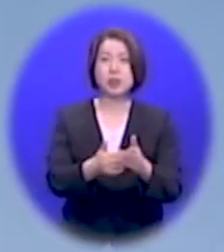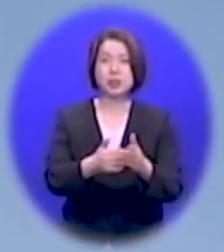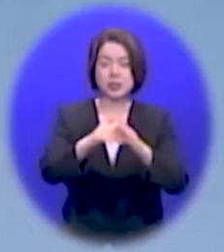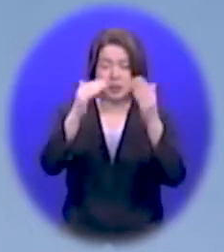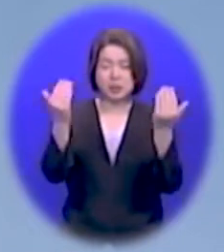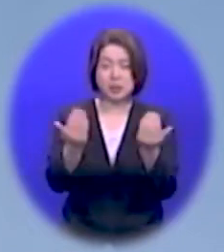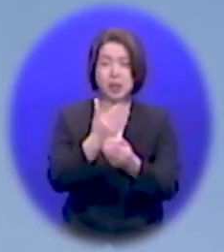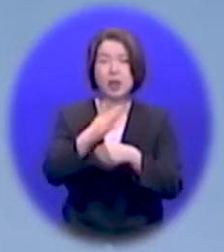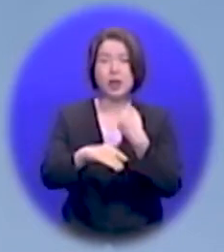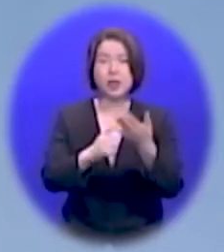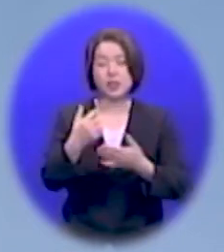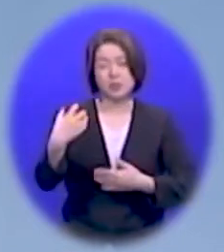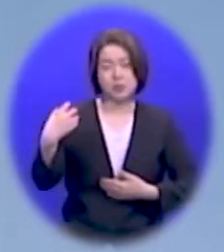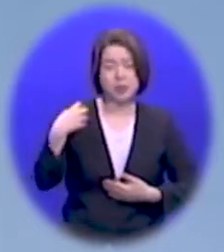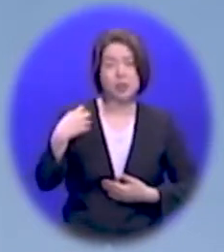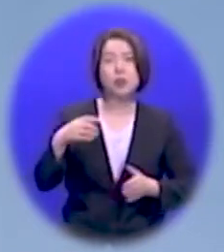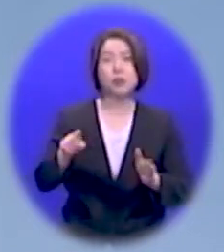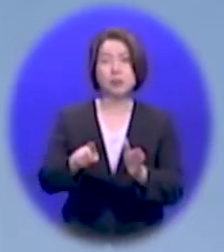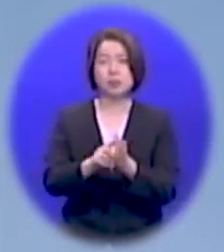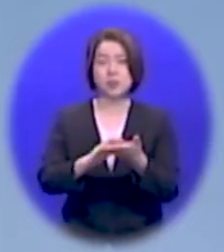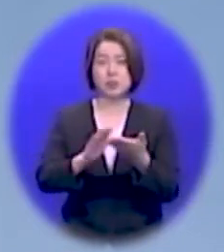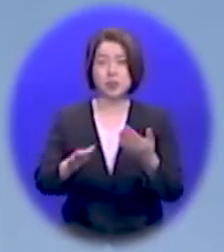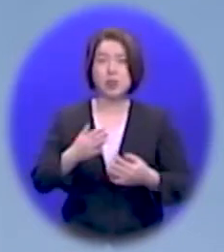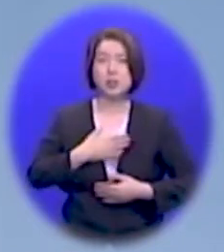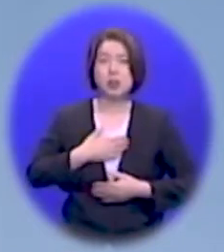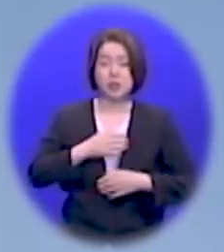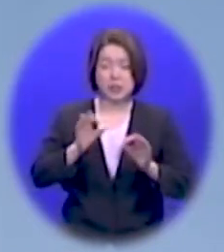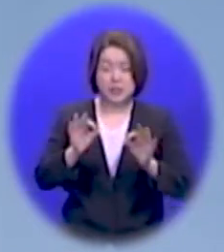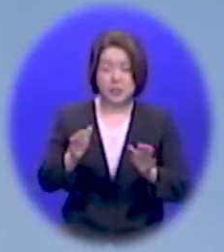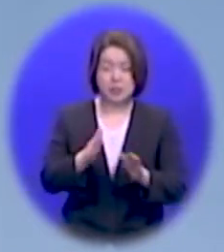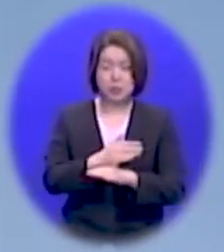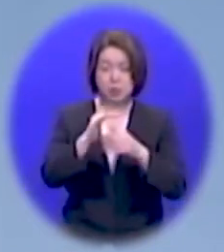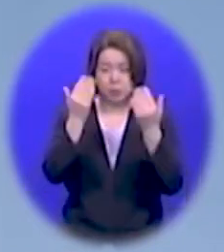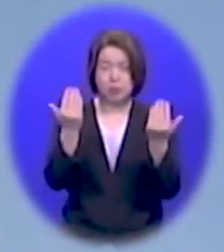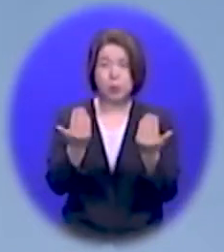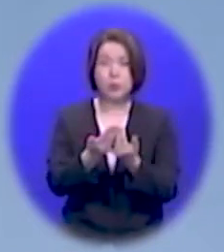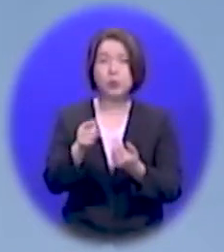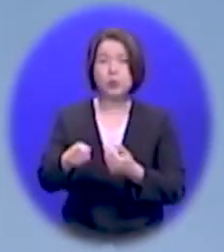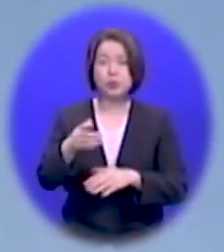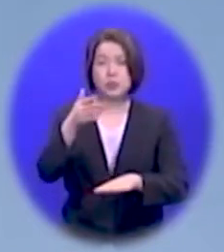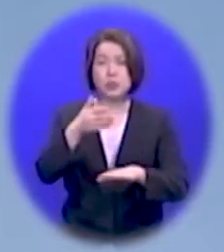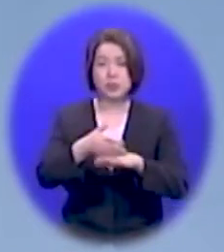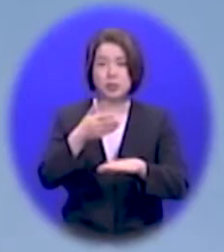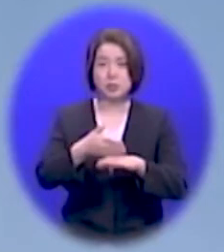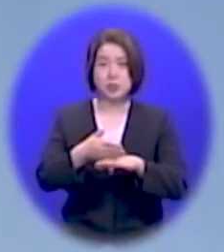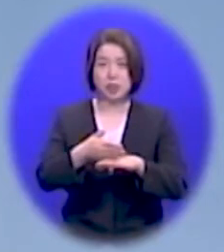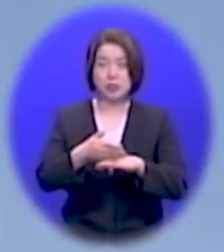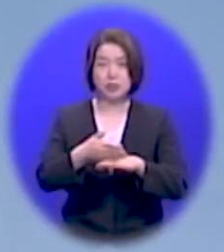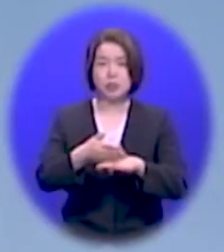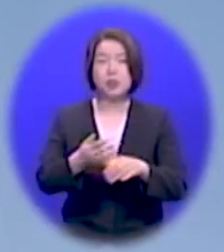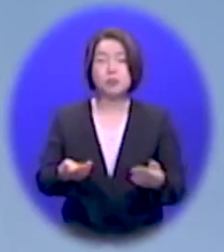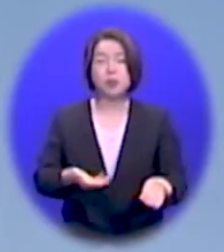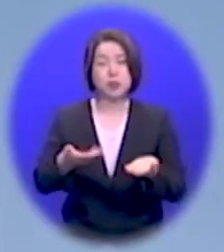하나님이 책임져 주실 거 있어 저는 이제부터 모든 것을 감사로 이를 치고 살겠습니다